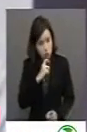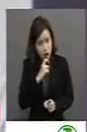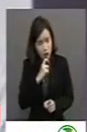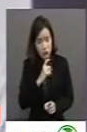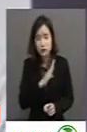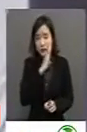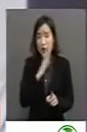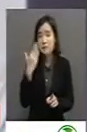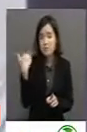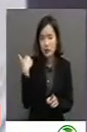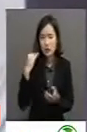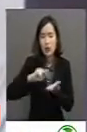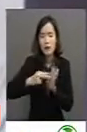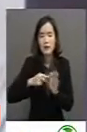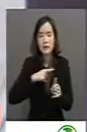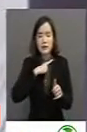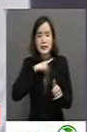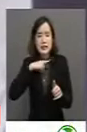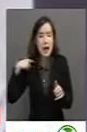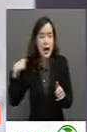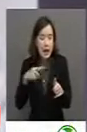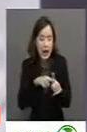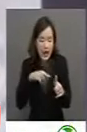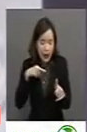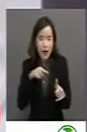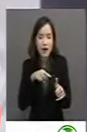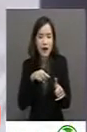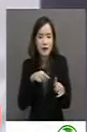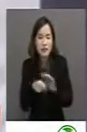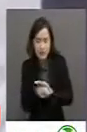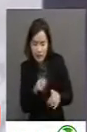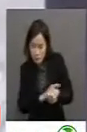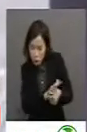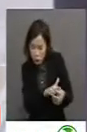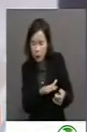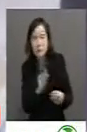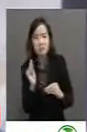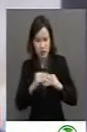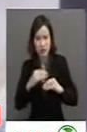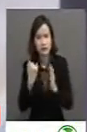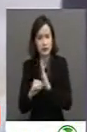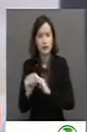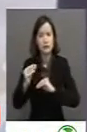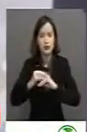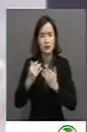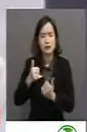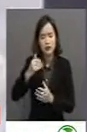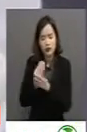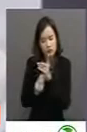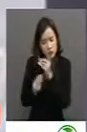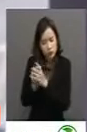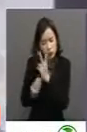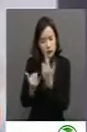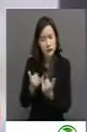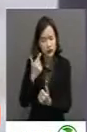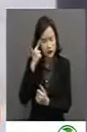จะมีข้อหาฆ่าผู้อื่นปิดบังซ่อนเร้นทำลายศพเพิ่มเติมด้วยสัปดาห์2สัปดาห์นี้น่าจะทราบนะครับเด็ก